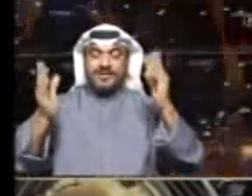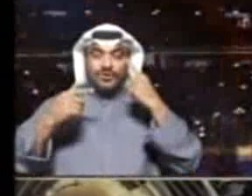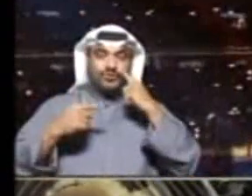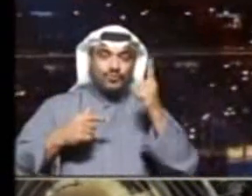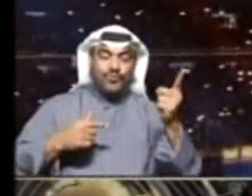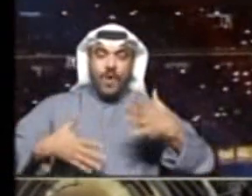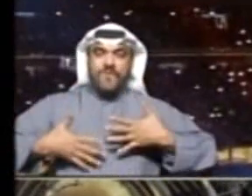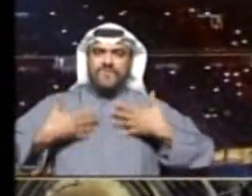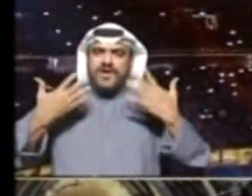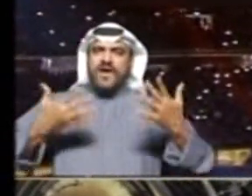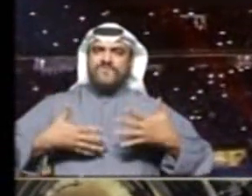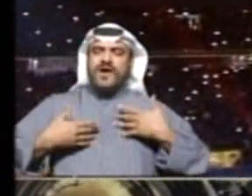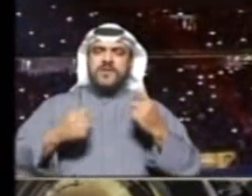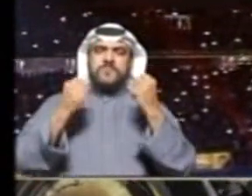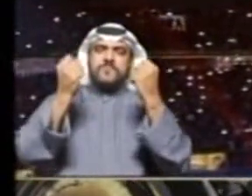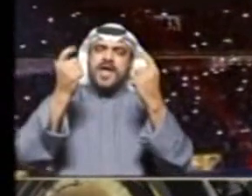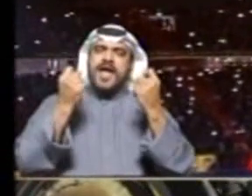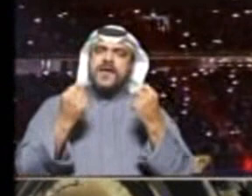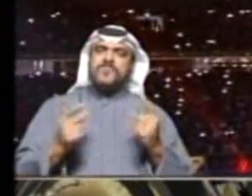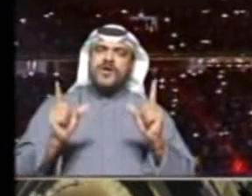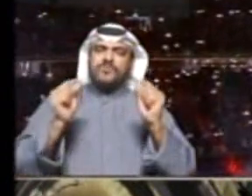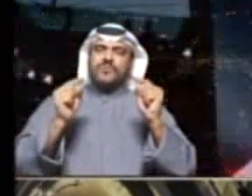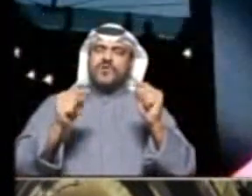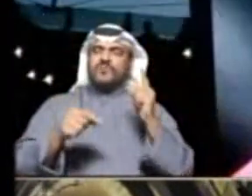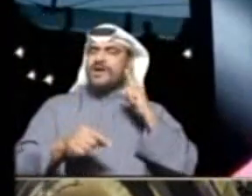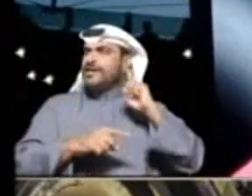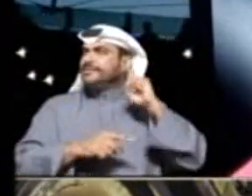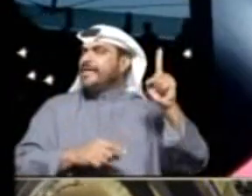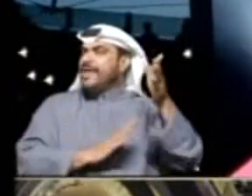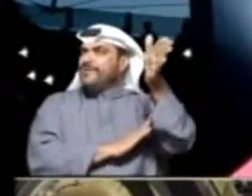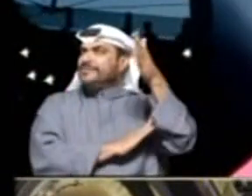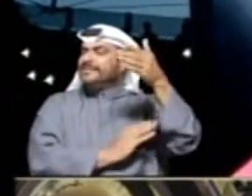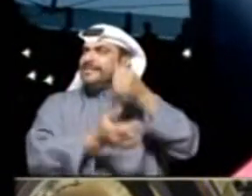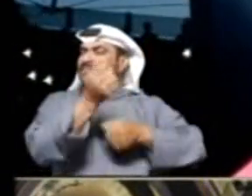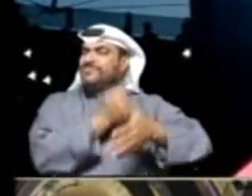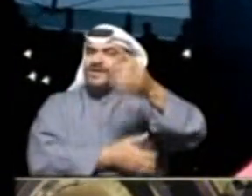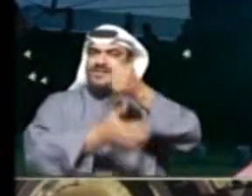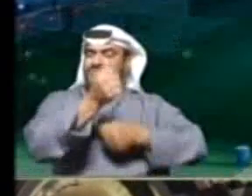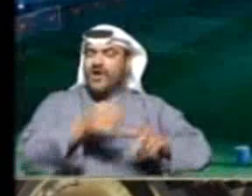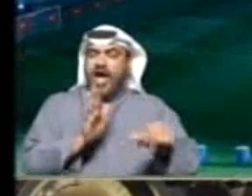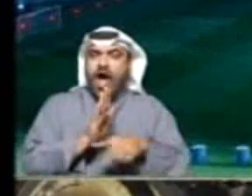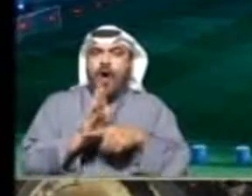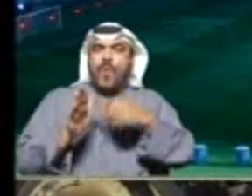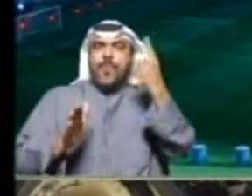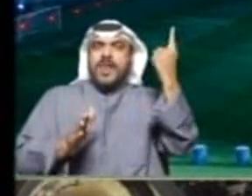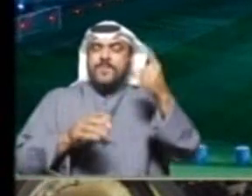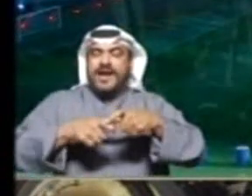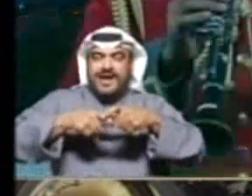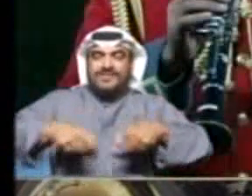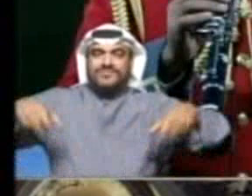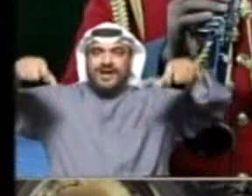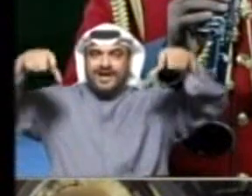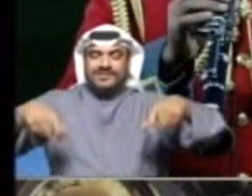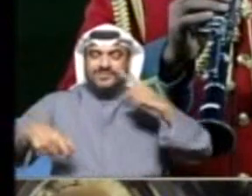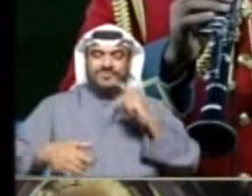الأفراح عمت أرجاء الملعب بل أرجاء البلاد مع سماع السلام الوطني لدولة الكويت لأول مرة في استاد جابر بعد